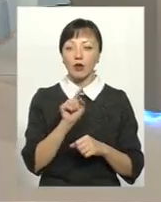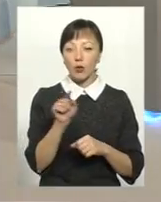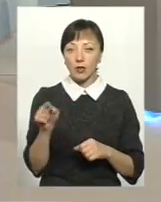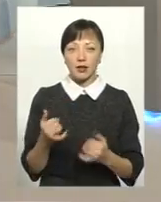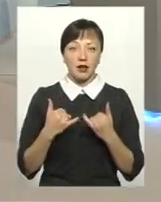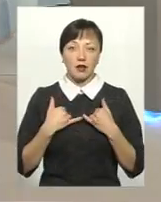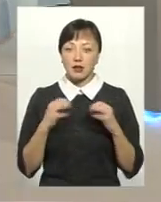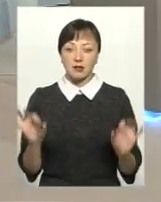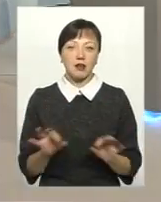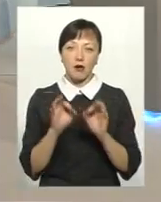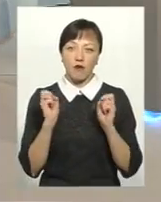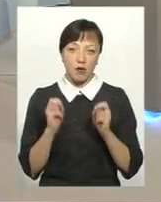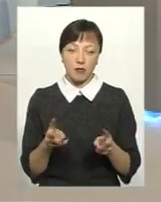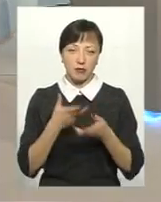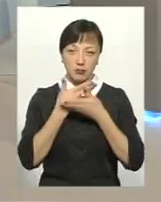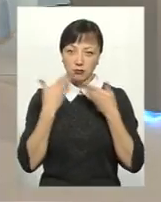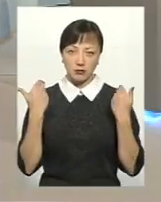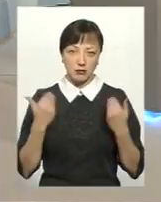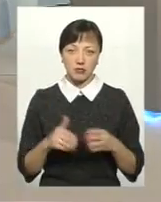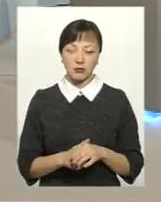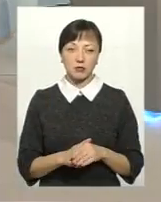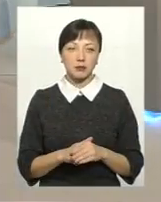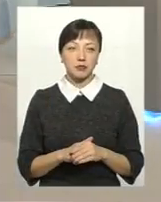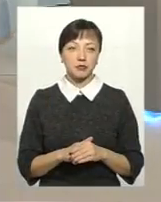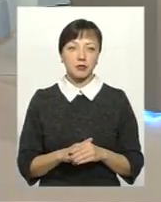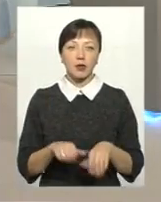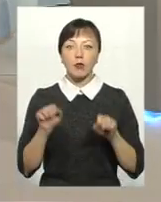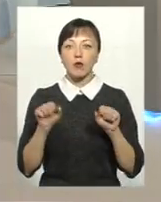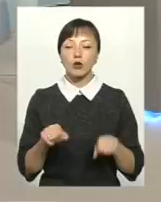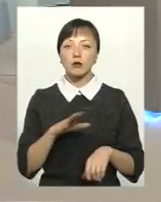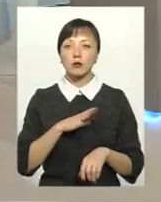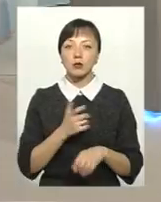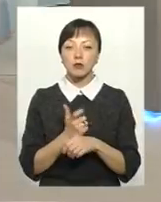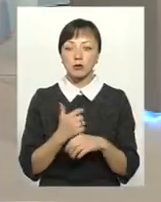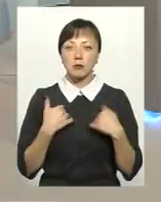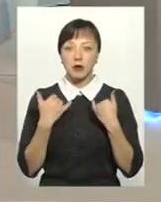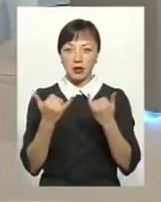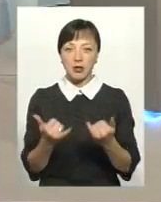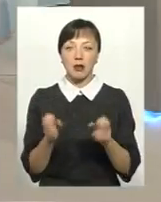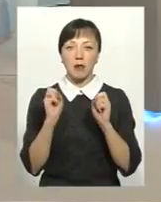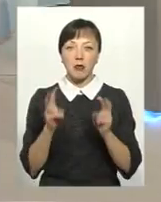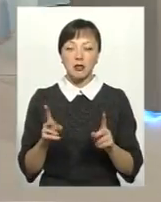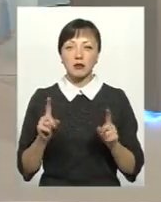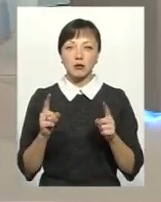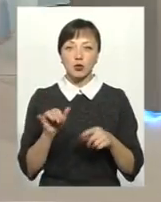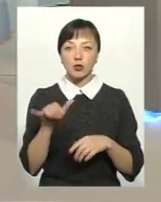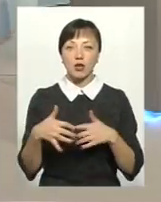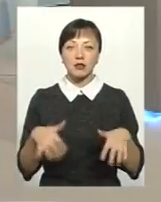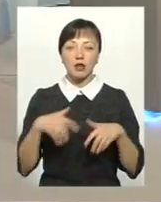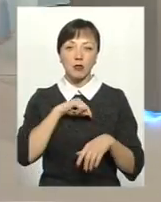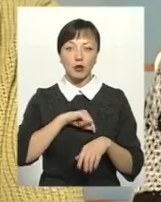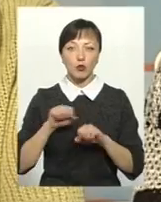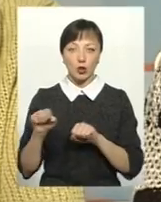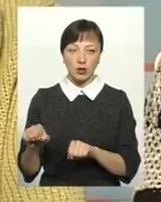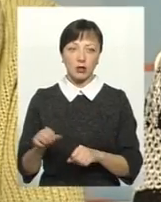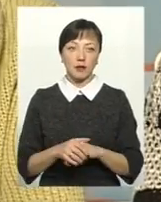не оказывают никакой опасности. Может быть, даже больше мы для них оказываем опасность, потому что у них ослабленный